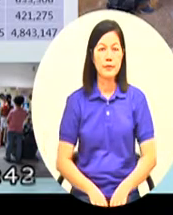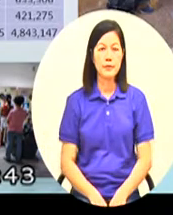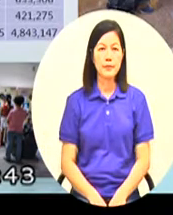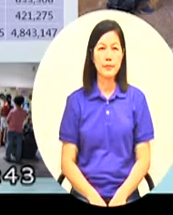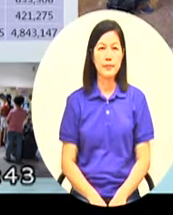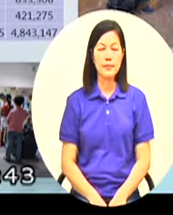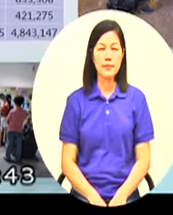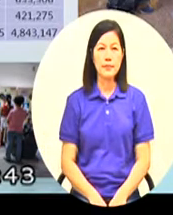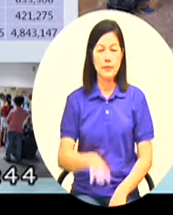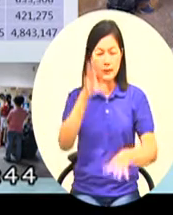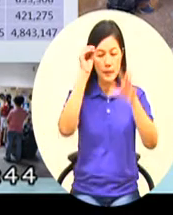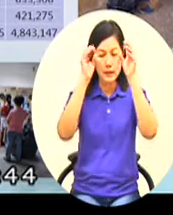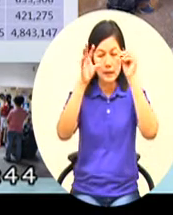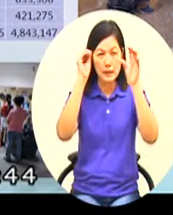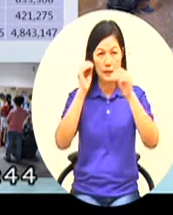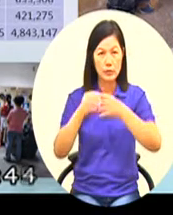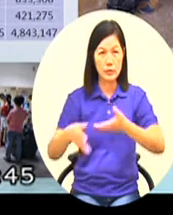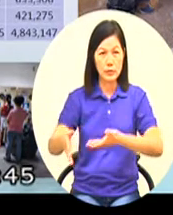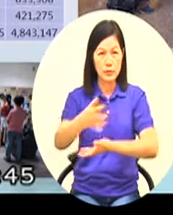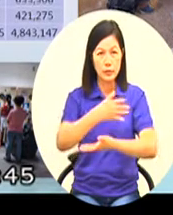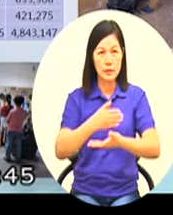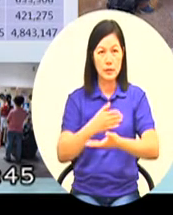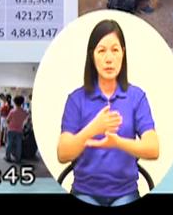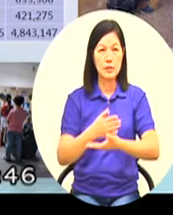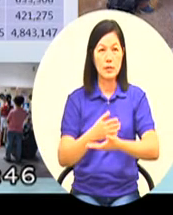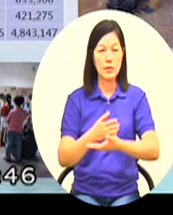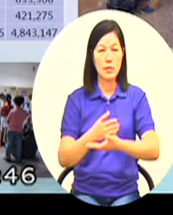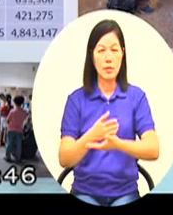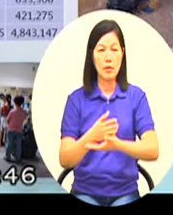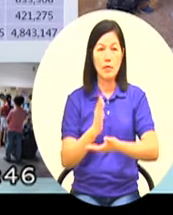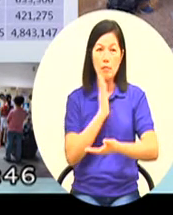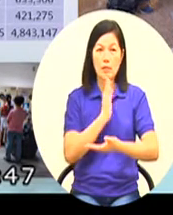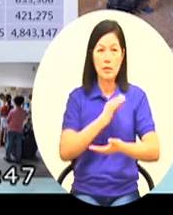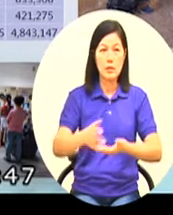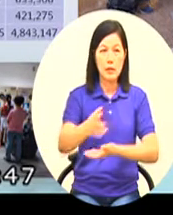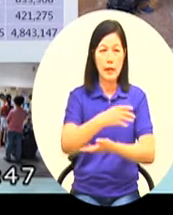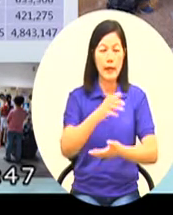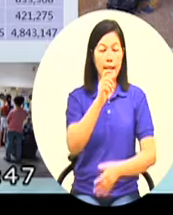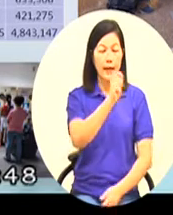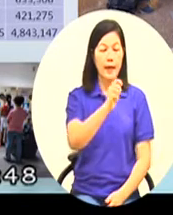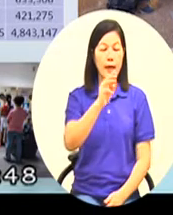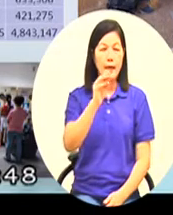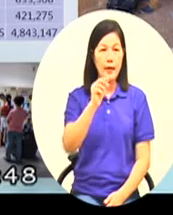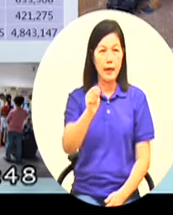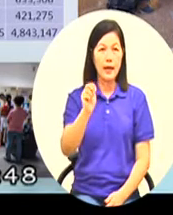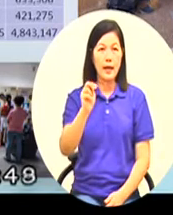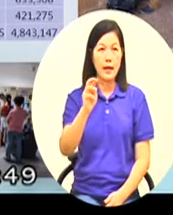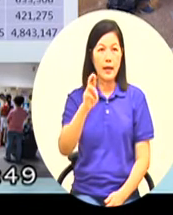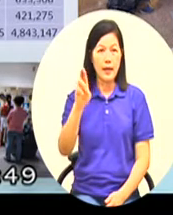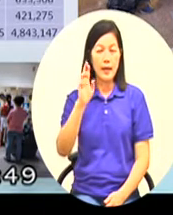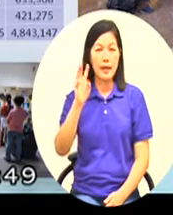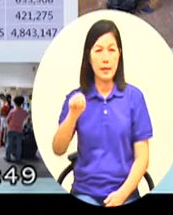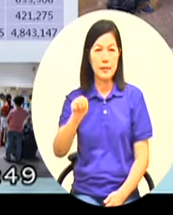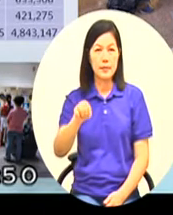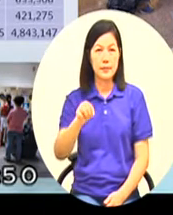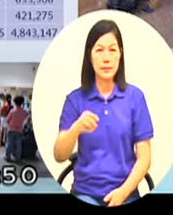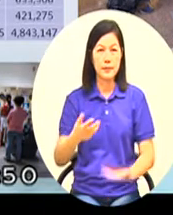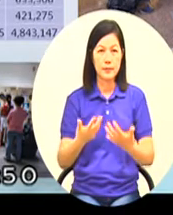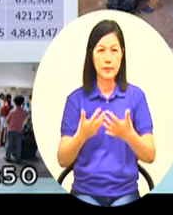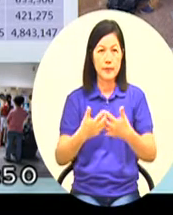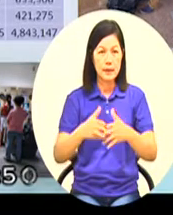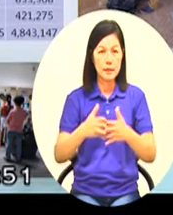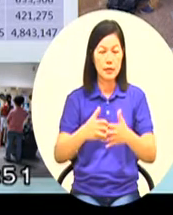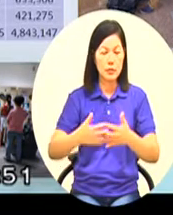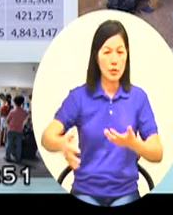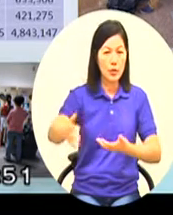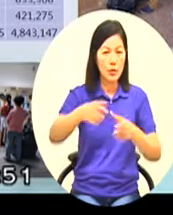那资源回收部分，我们推动的那个 ARM 自动资源回收机，目前的回收